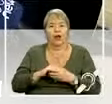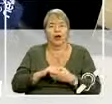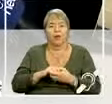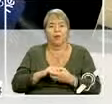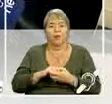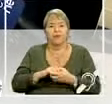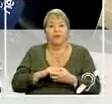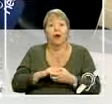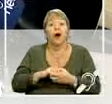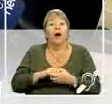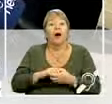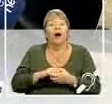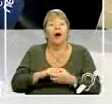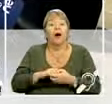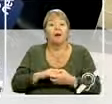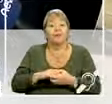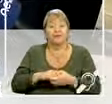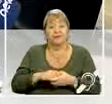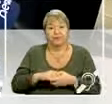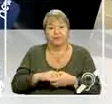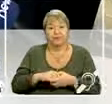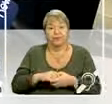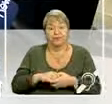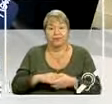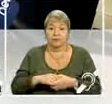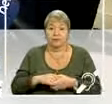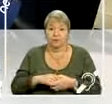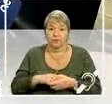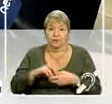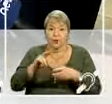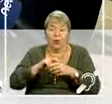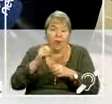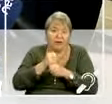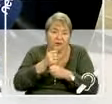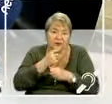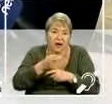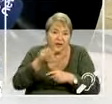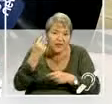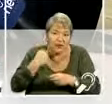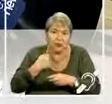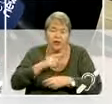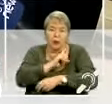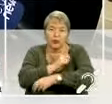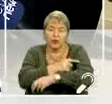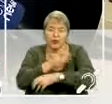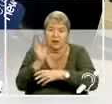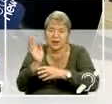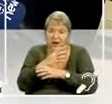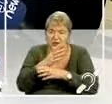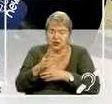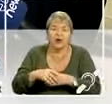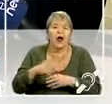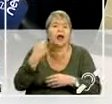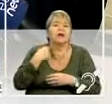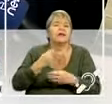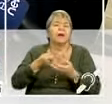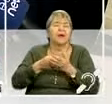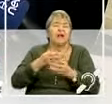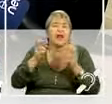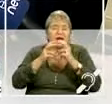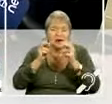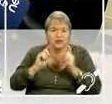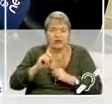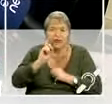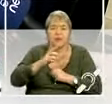acest aspect, atunci, așa cum s-a făcut de fiecare, Autoritatea Națională de Reglementare Energetică trebuie să